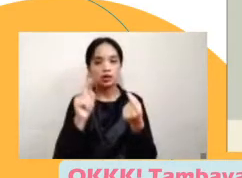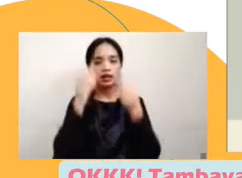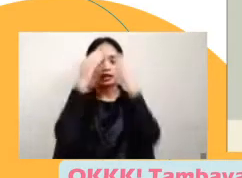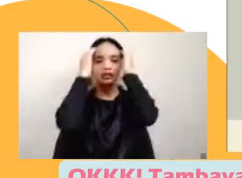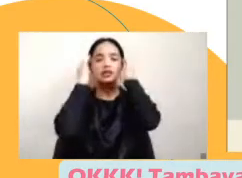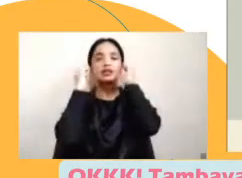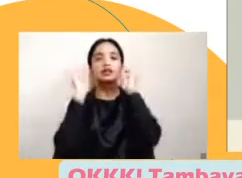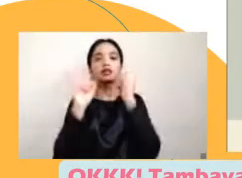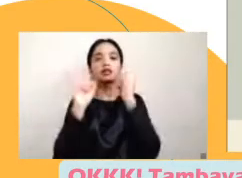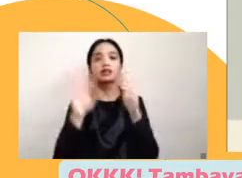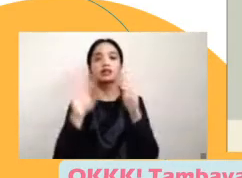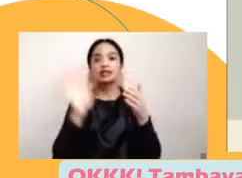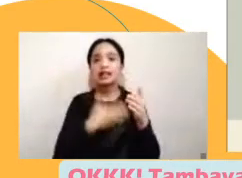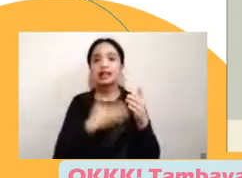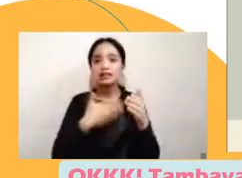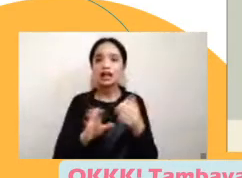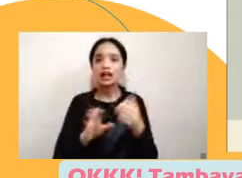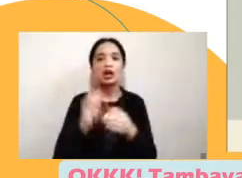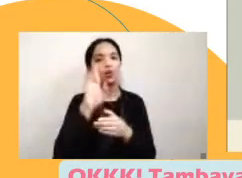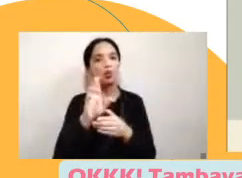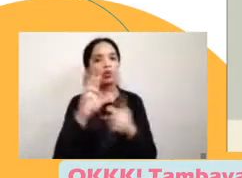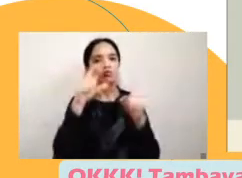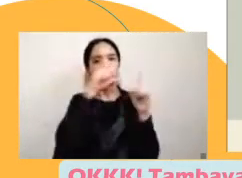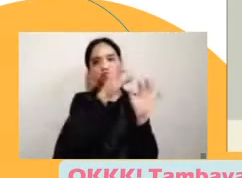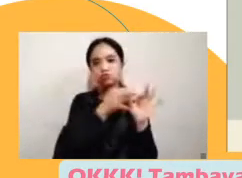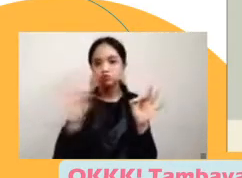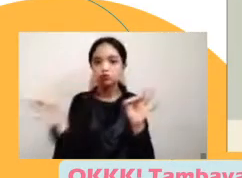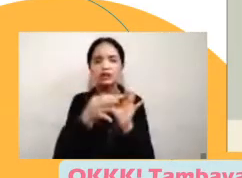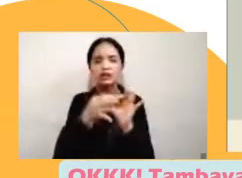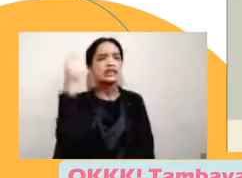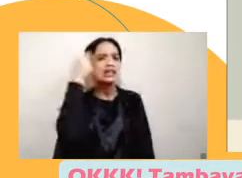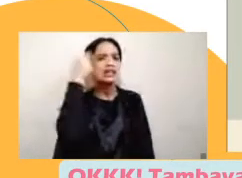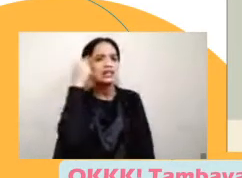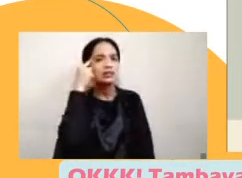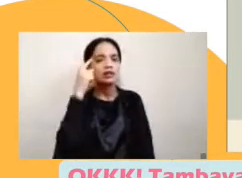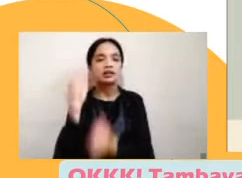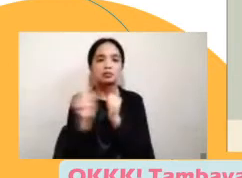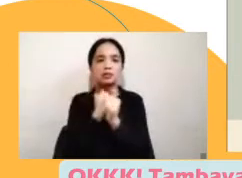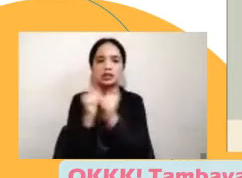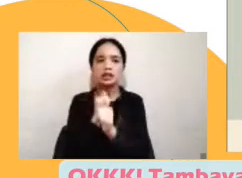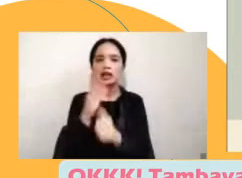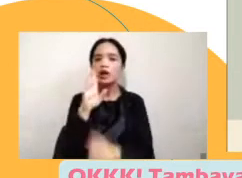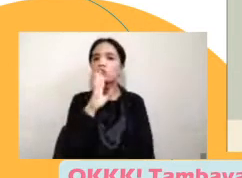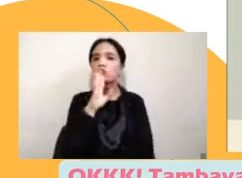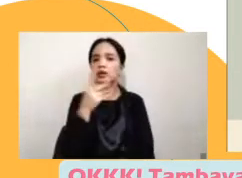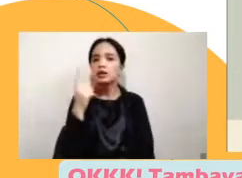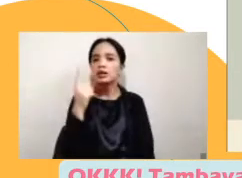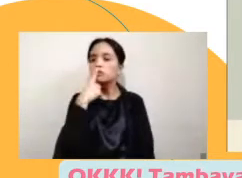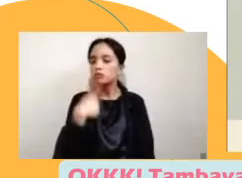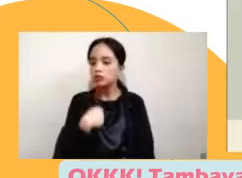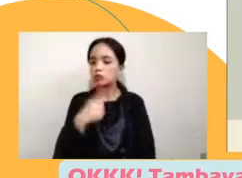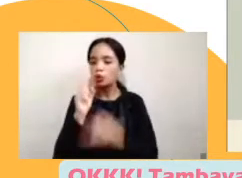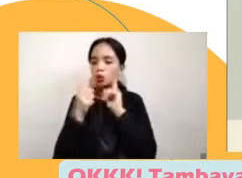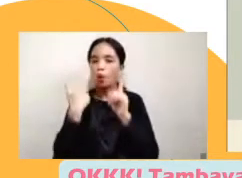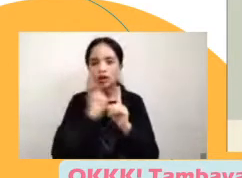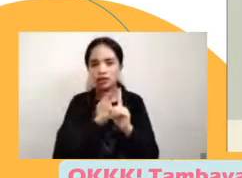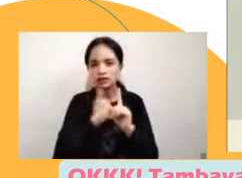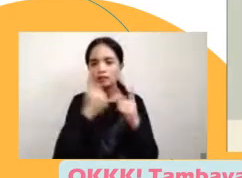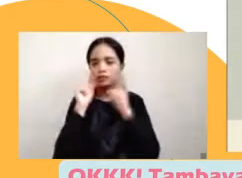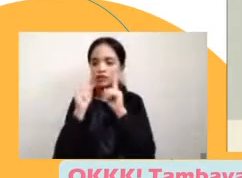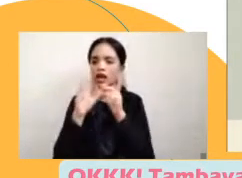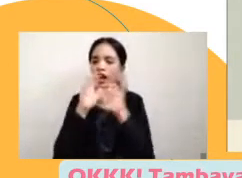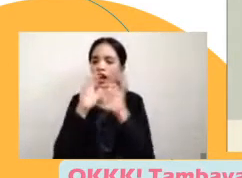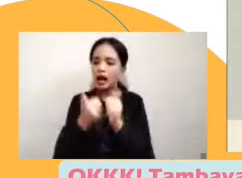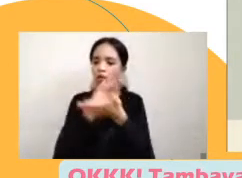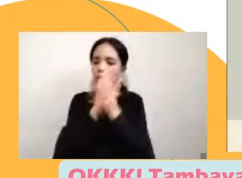gagawing kanta o liriko, isipin na kinakausap mo ang iyong sarili, no? Kung paano maging